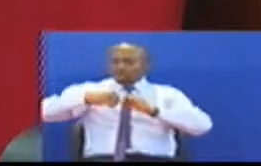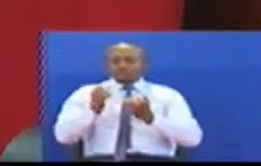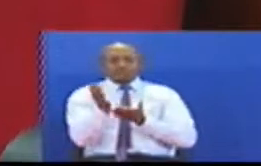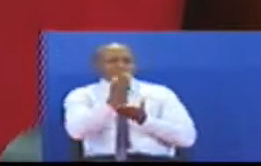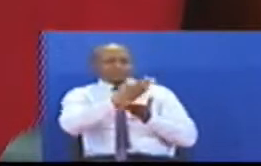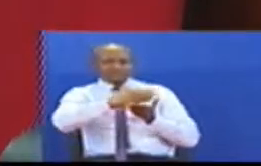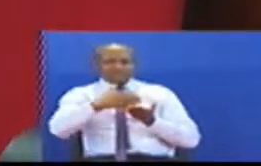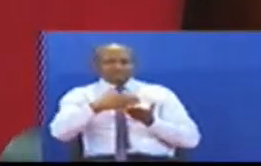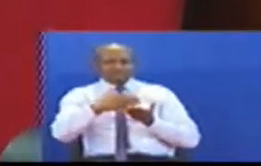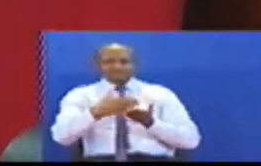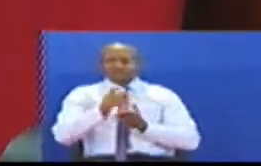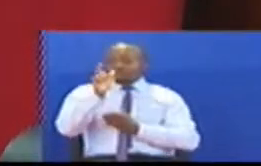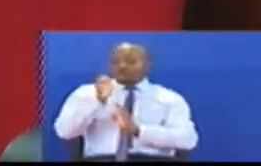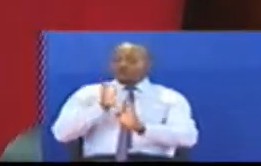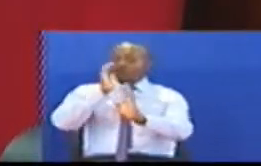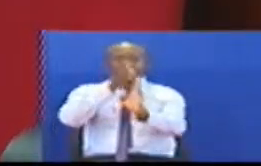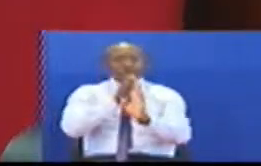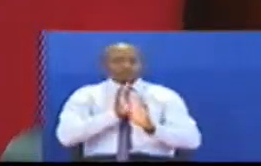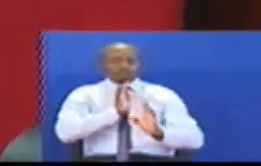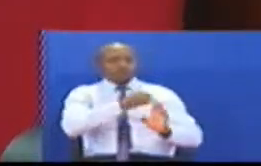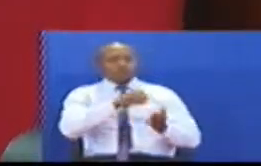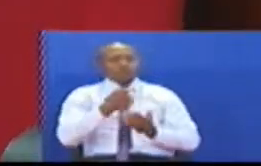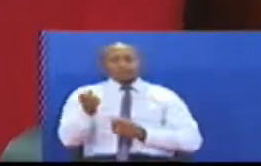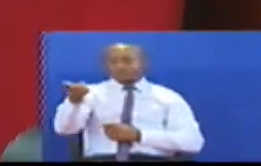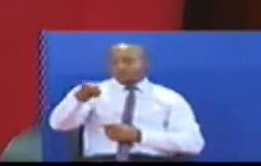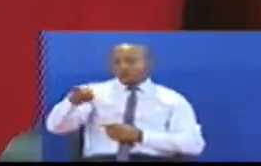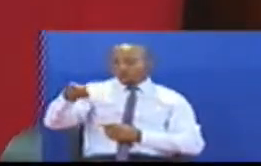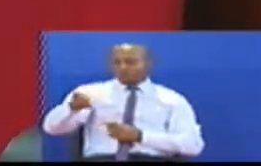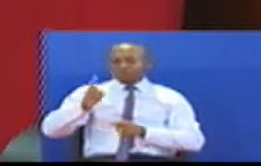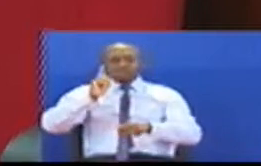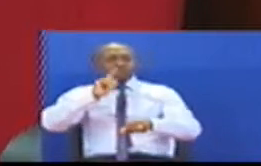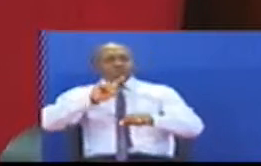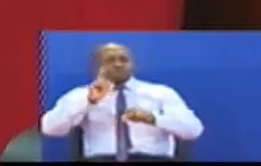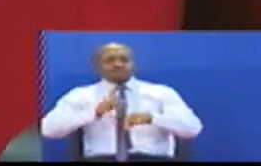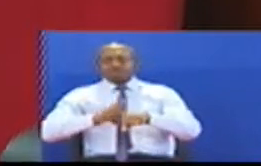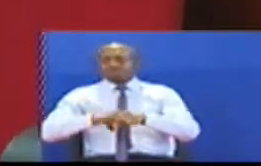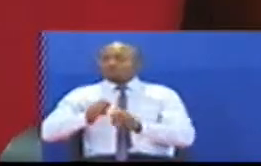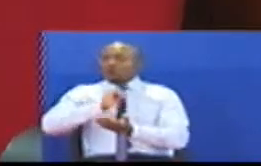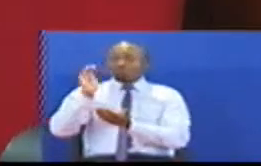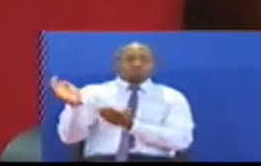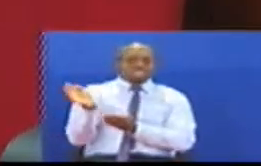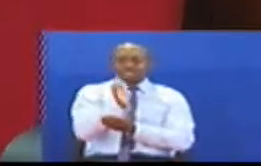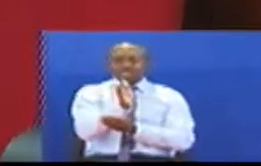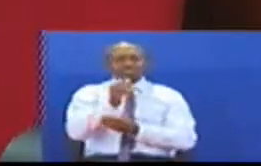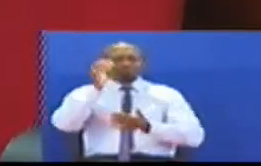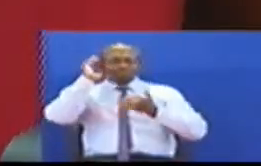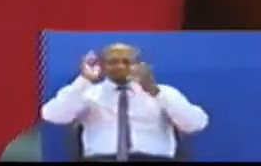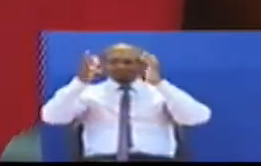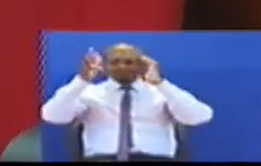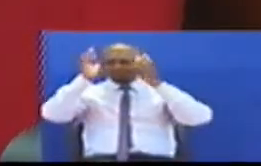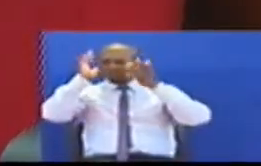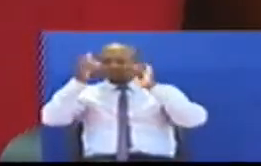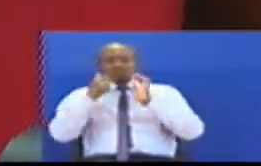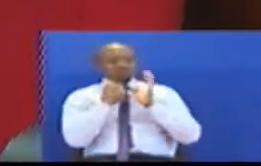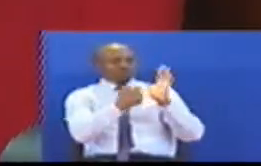hawa wanufaika wa mikopo kwamba hii mikopo wakati wa urejeshaji kumekuwa na sintofahamu. Kwa mfano,